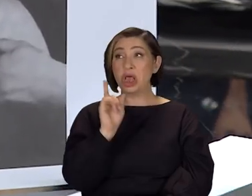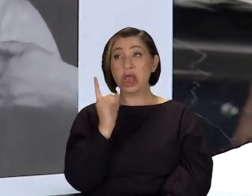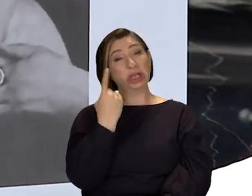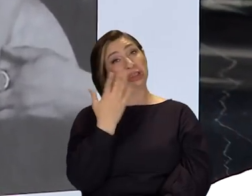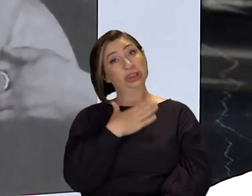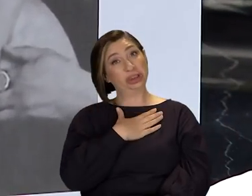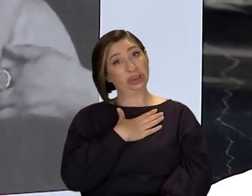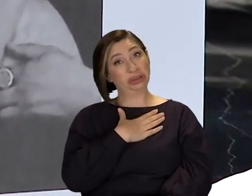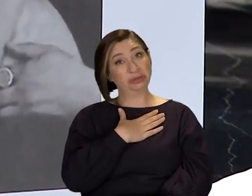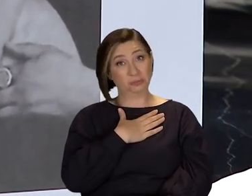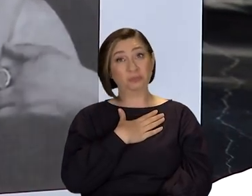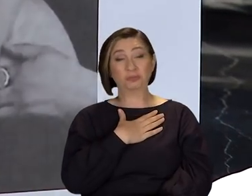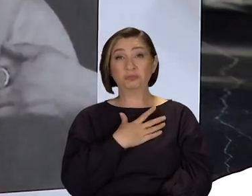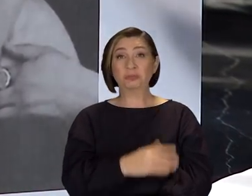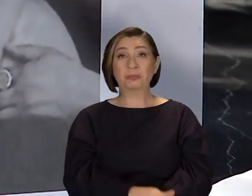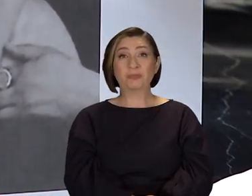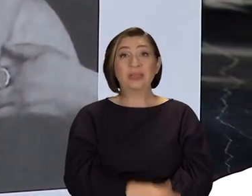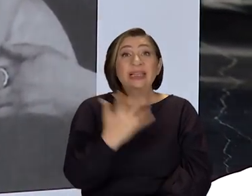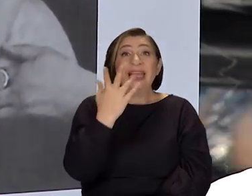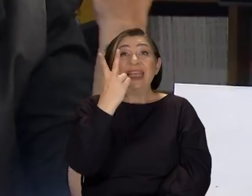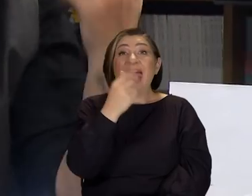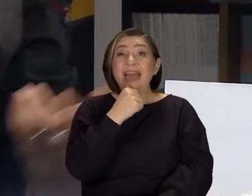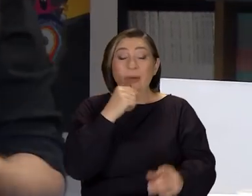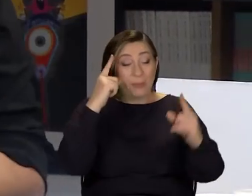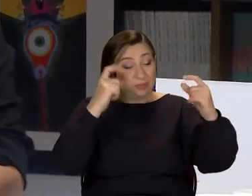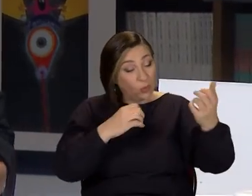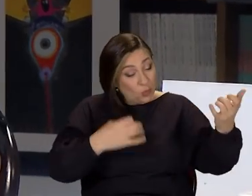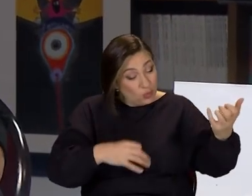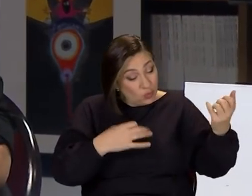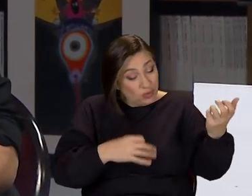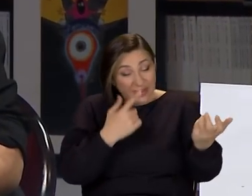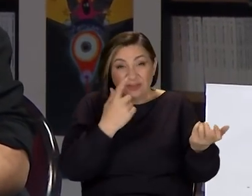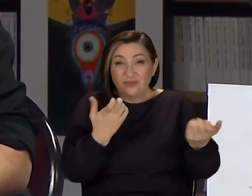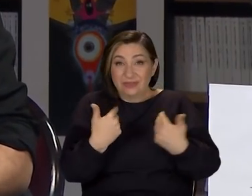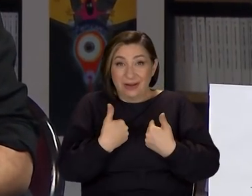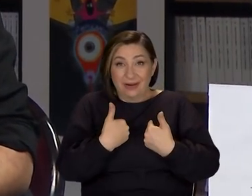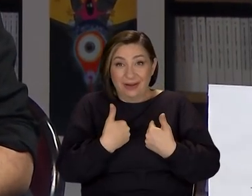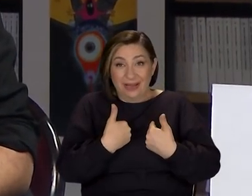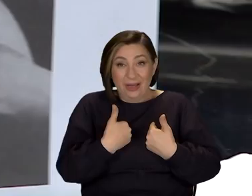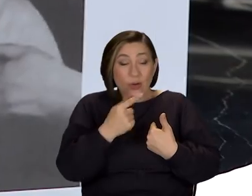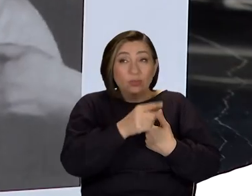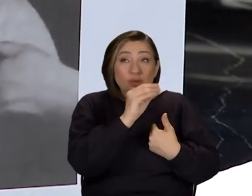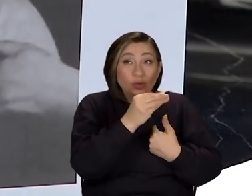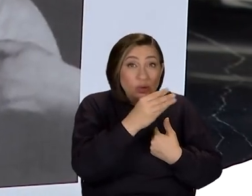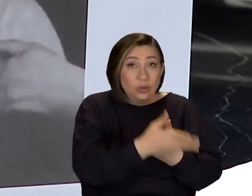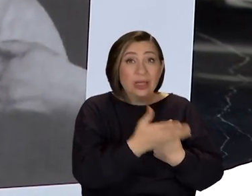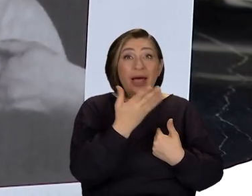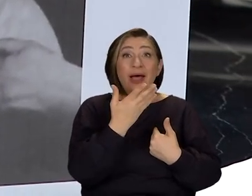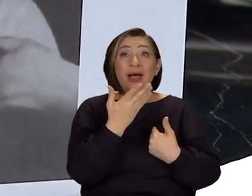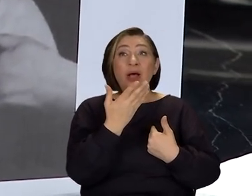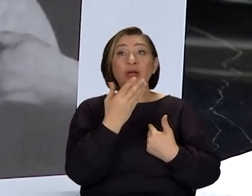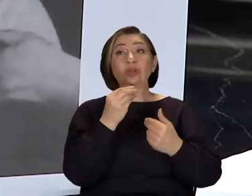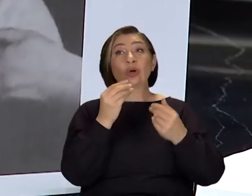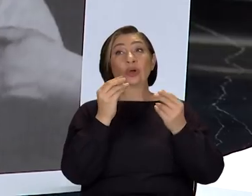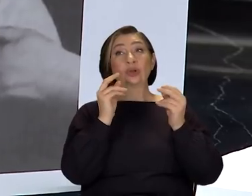hakikaten. Değil mi? Ya niye iki erkek baş başa elimizde ut? Yani evet. Bu çocuk da ama çok şeydir. Çok